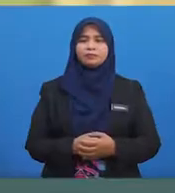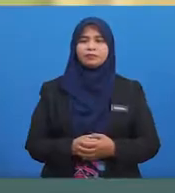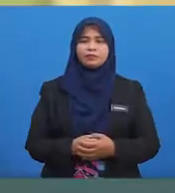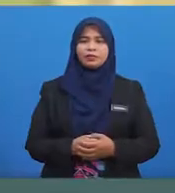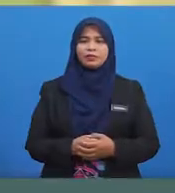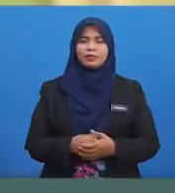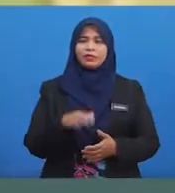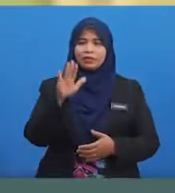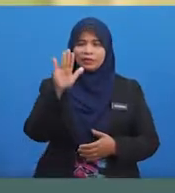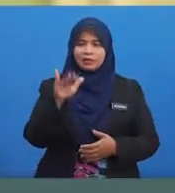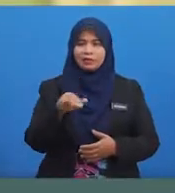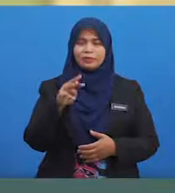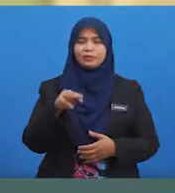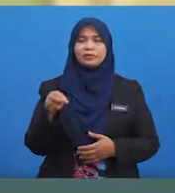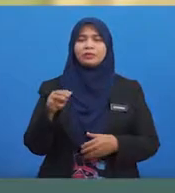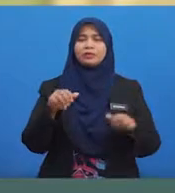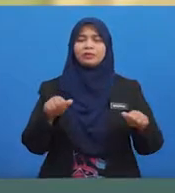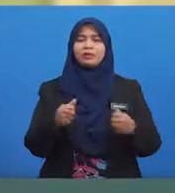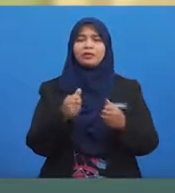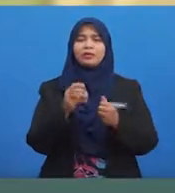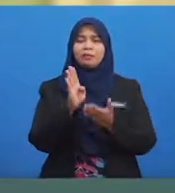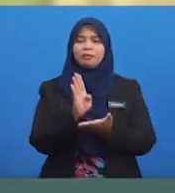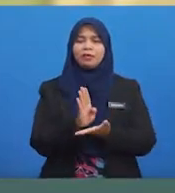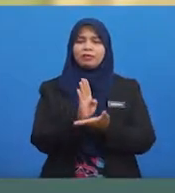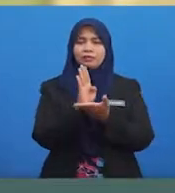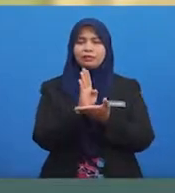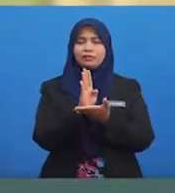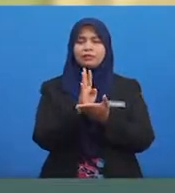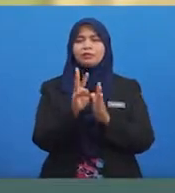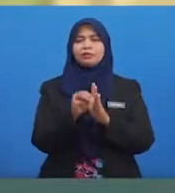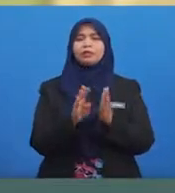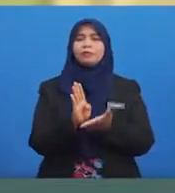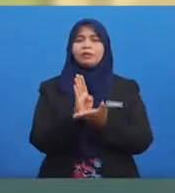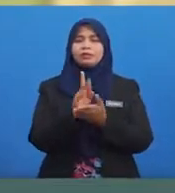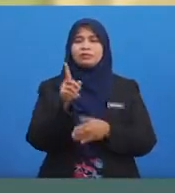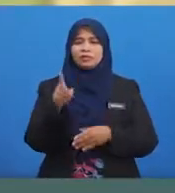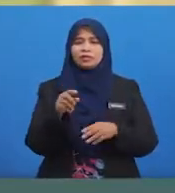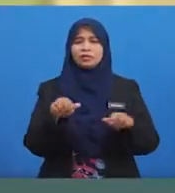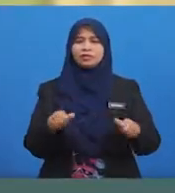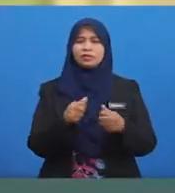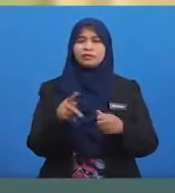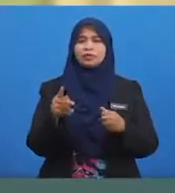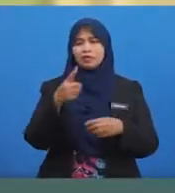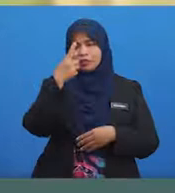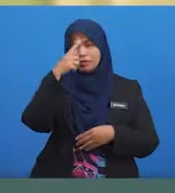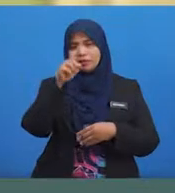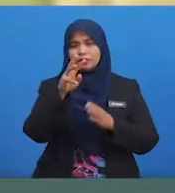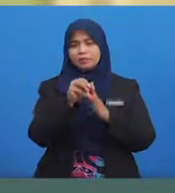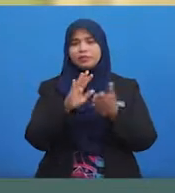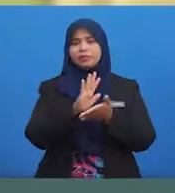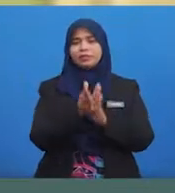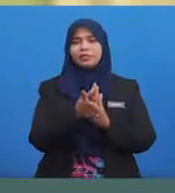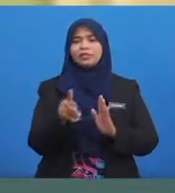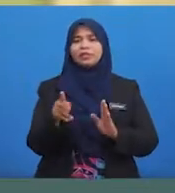ia murid-murid amalan bantu-membantu perlu diamalkan untuk menjadikan